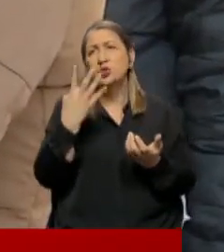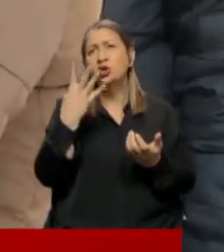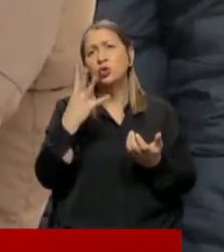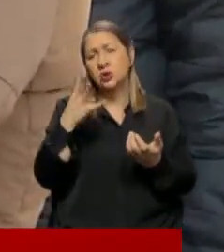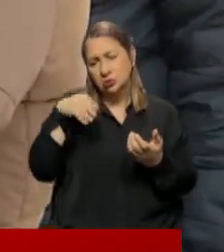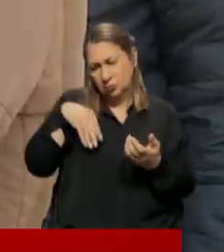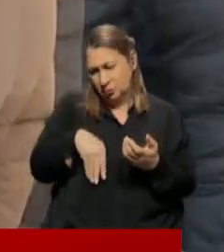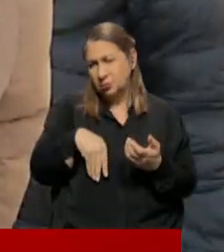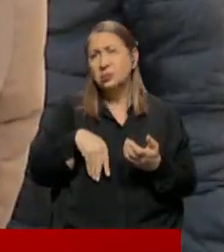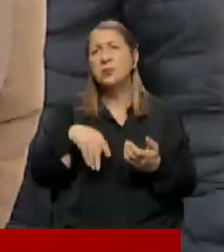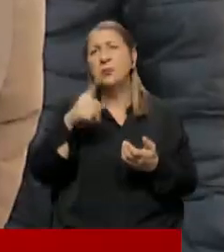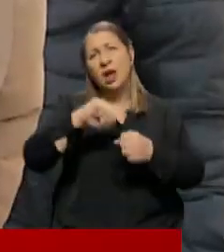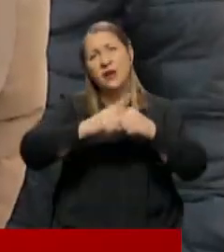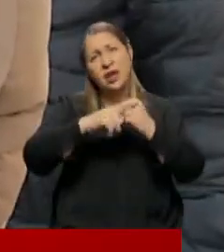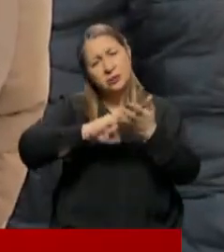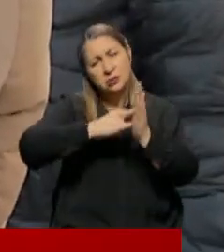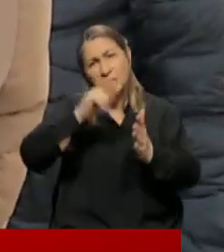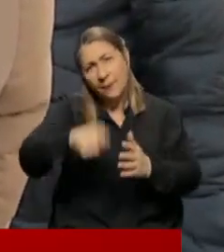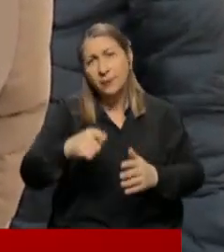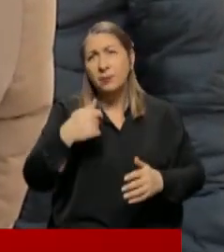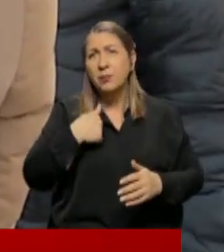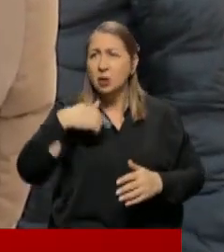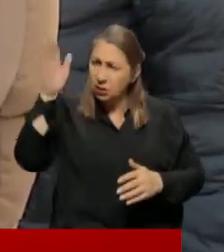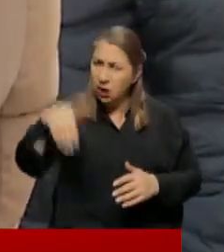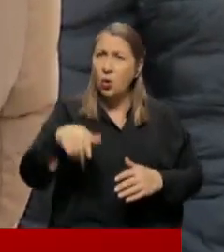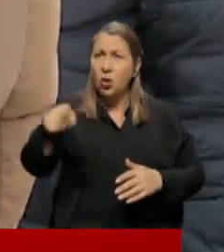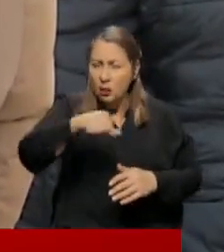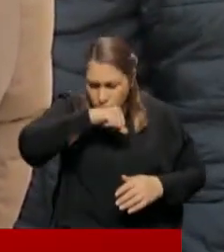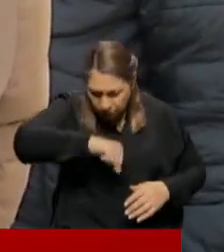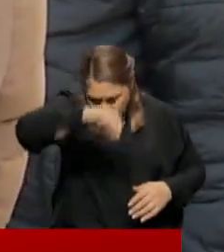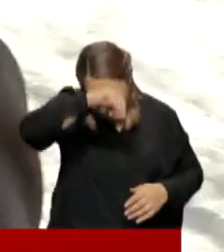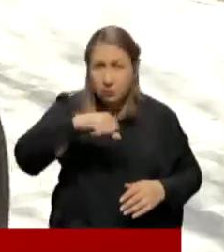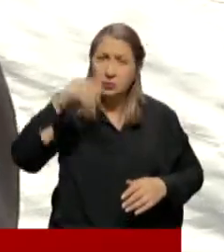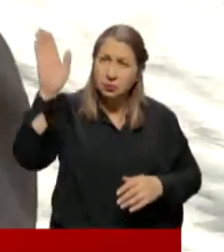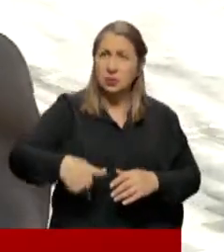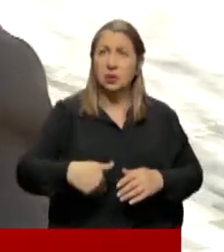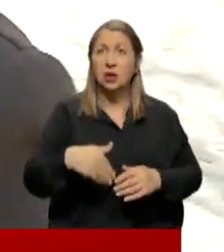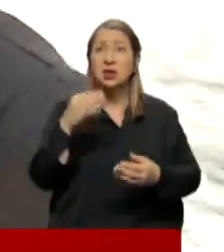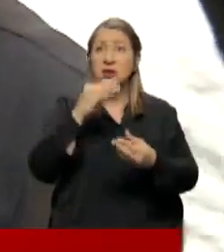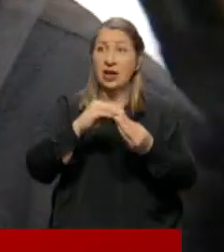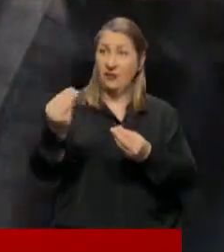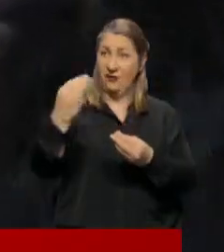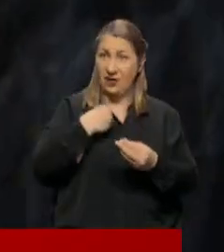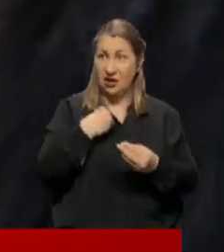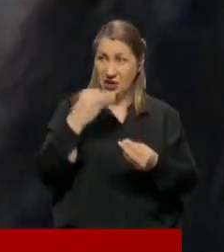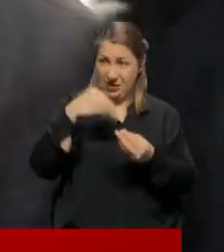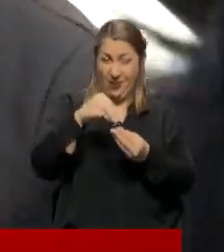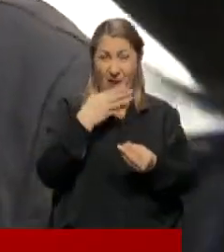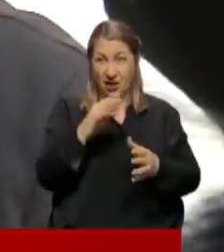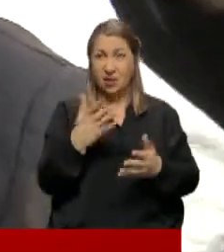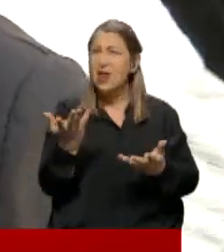Koysunlar cebine bir hafta geçirsinler ben gelsinler onların elini öpeceğim vallahi ya bu